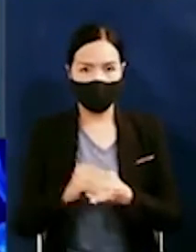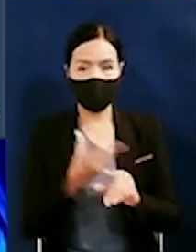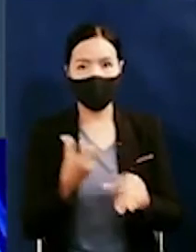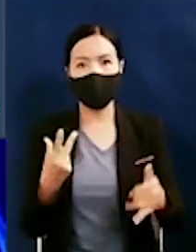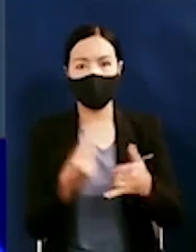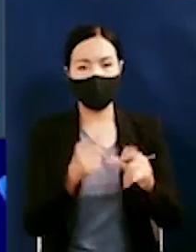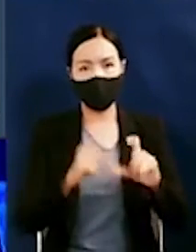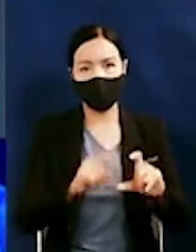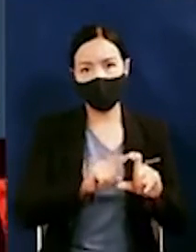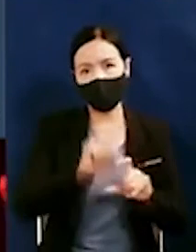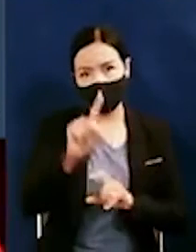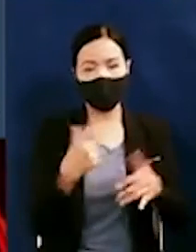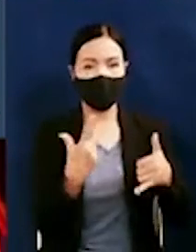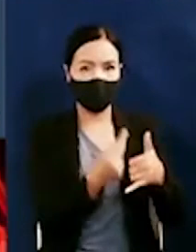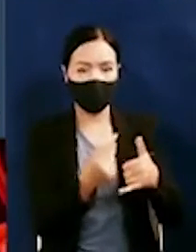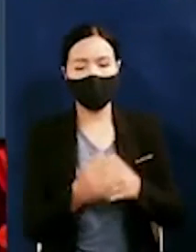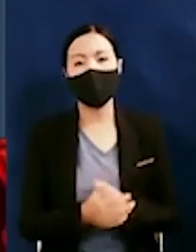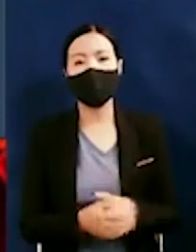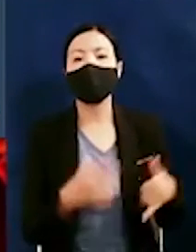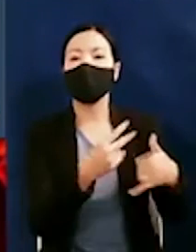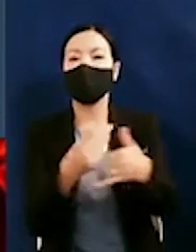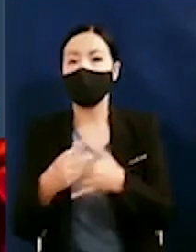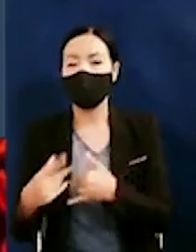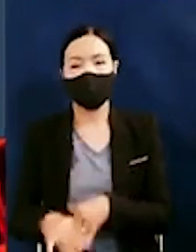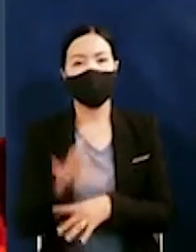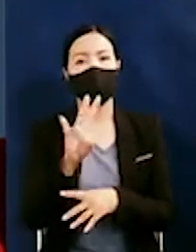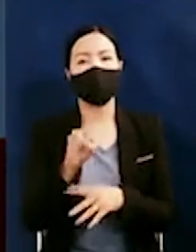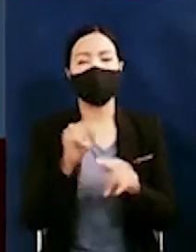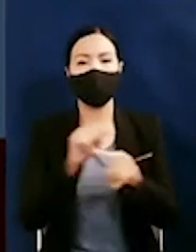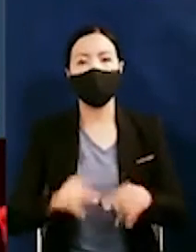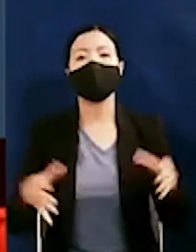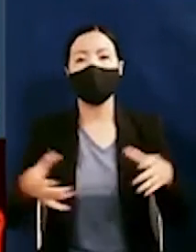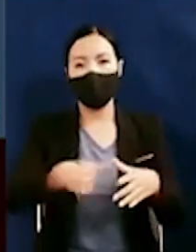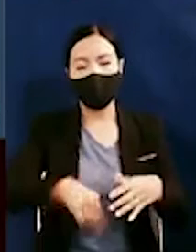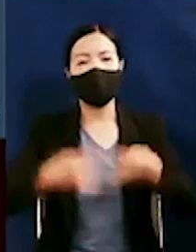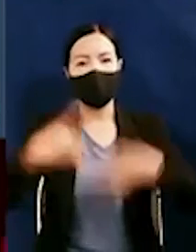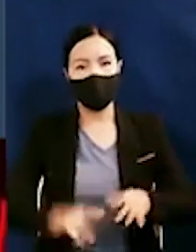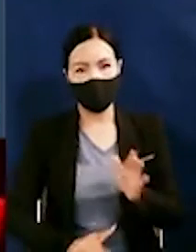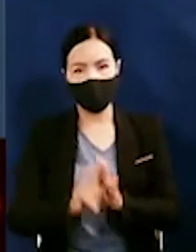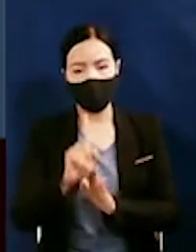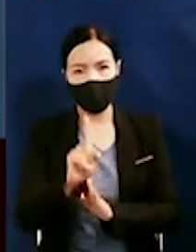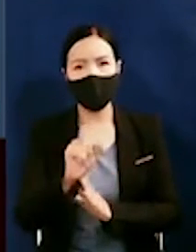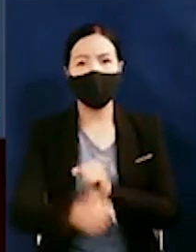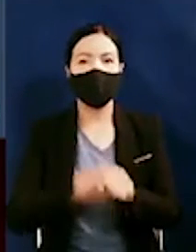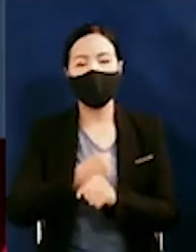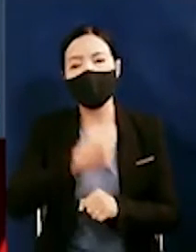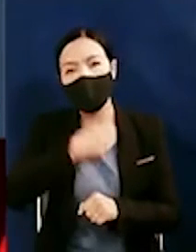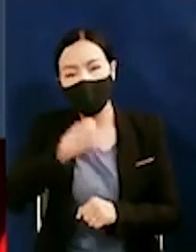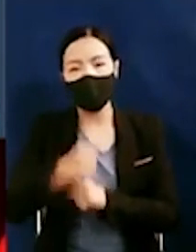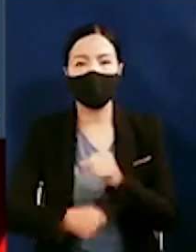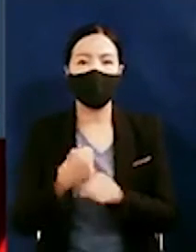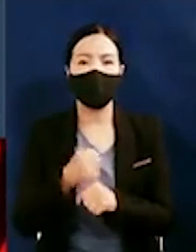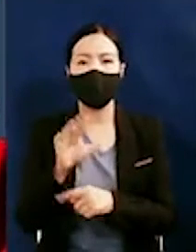ฉีดเข็มที่ 1นะครับให้ได้ครอบคลุม 70%ในกลุ่มเสี่ยงสูงนะครับครับ 60ปีแล้วก็